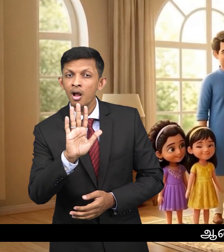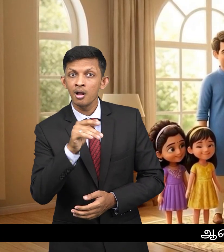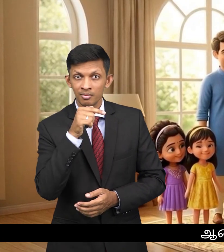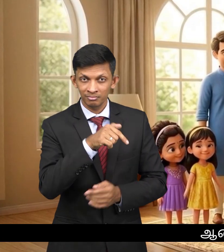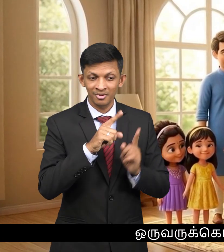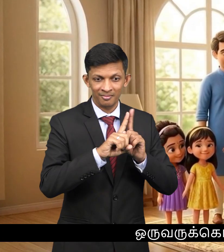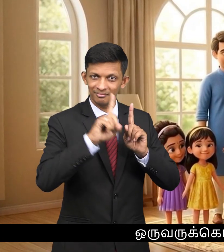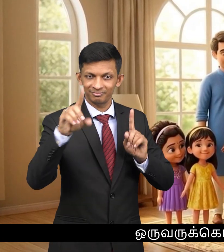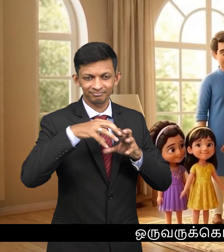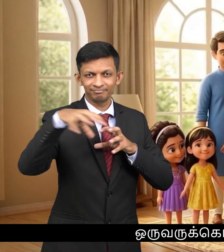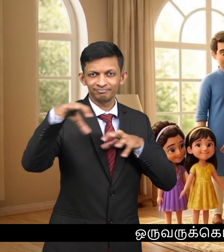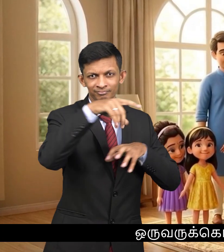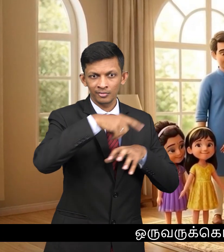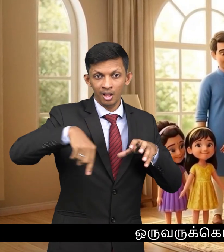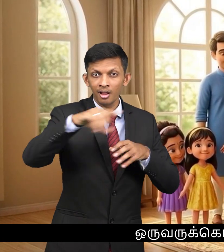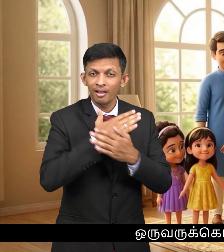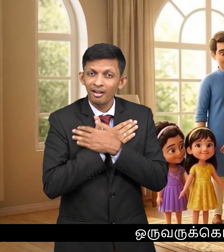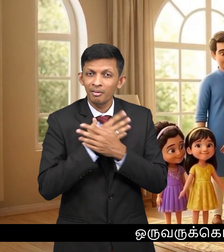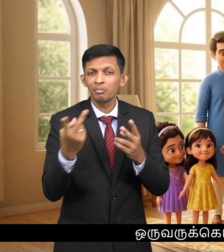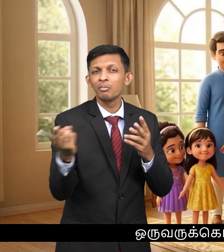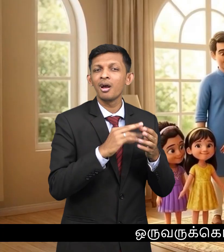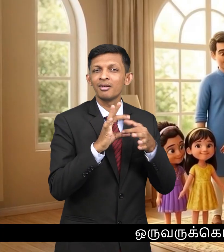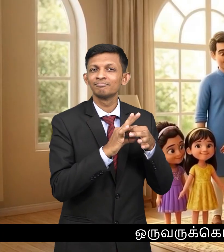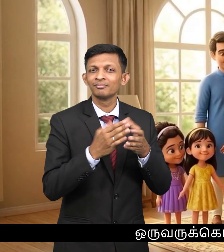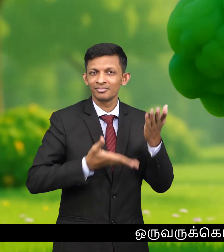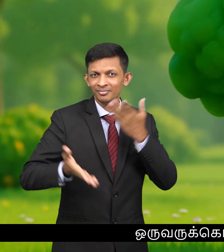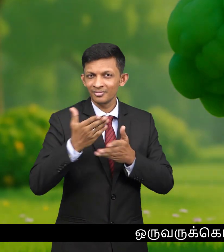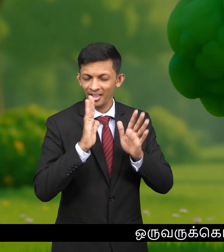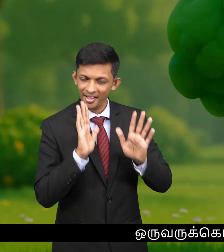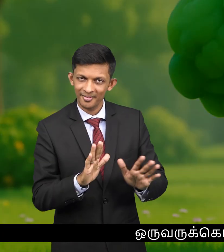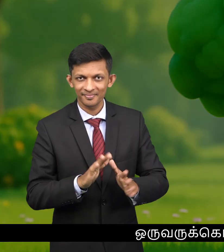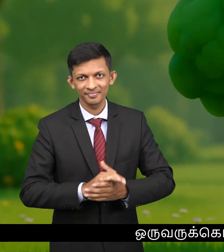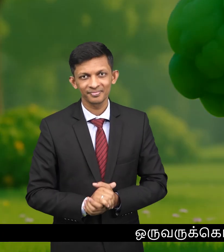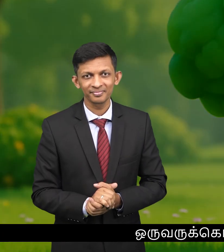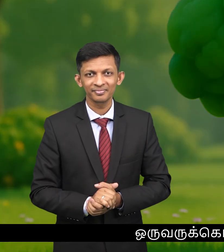ஆனால் அவர்கள் ஒருவருக்கொருவர் நேசிக்கிறார்கள்.